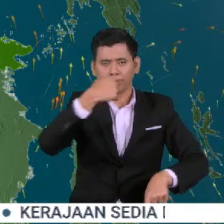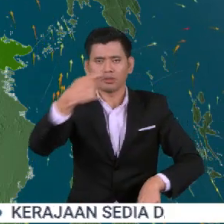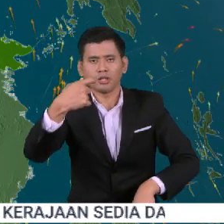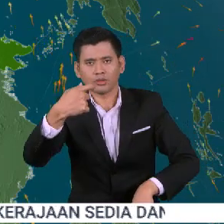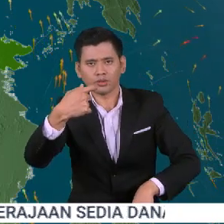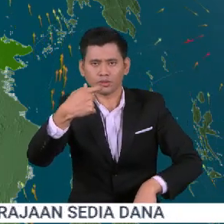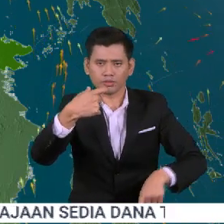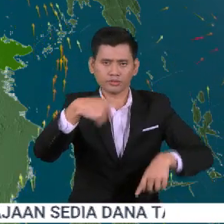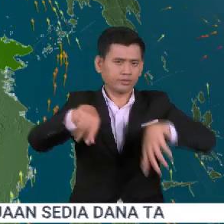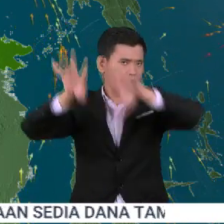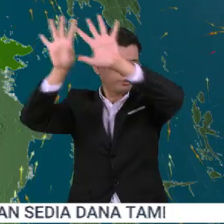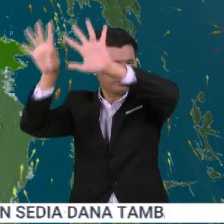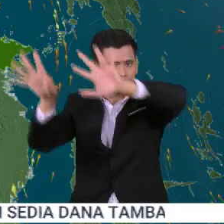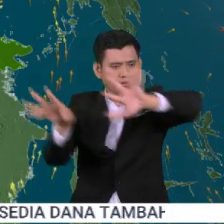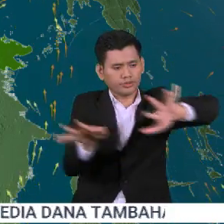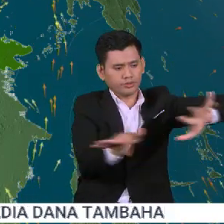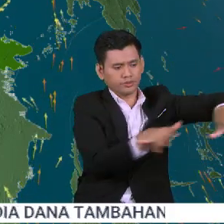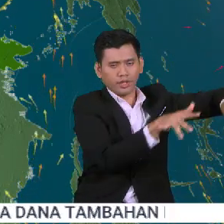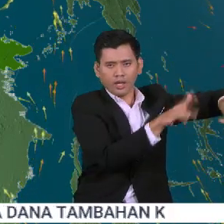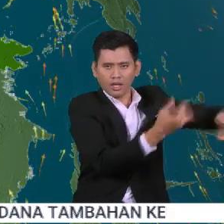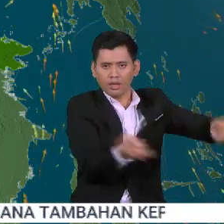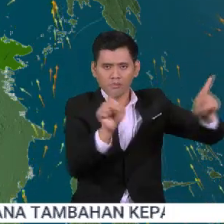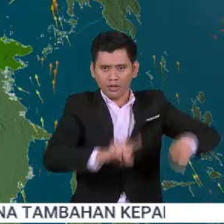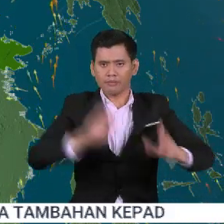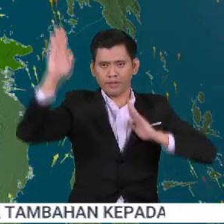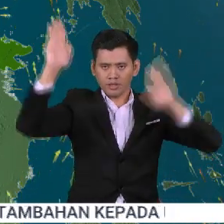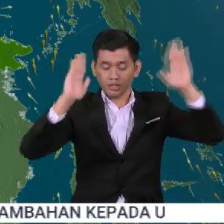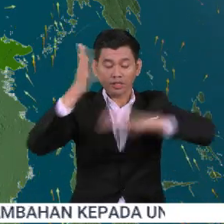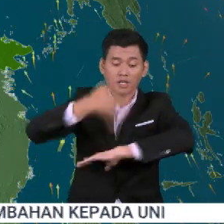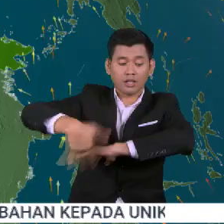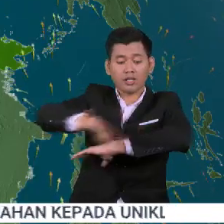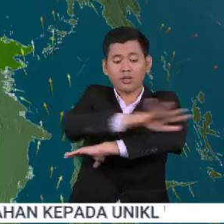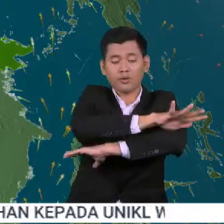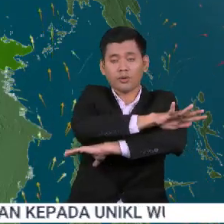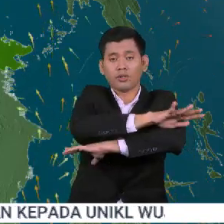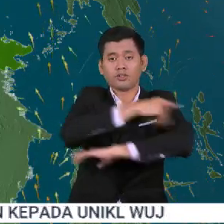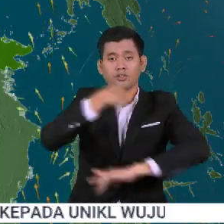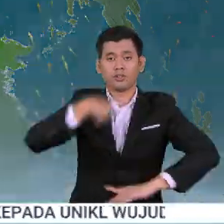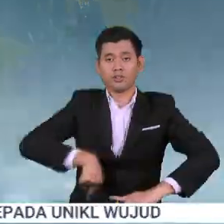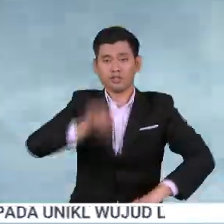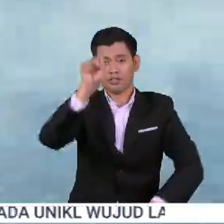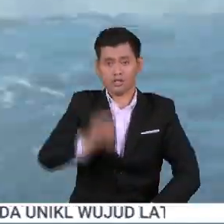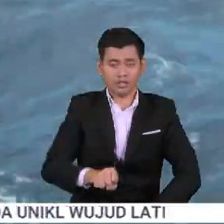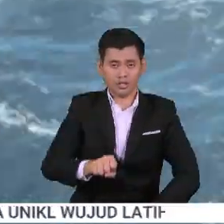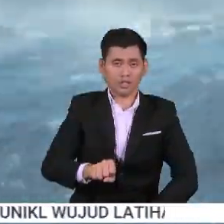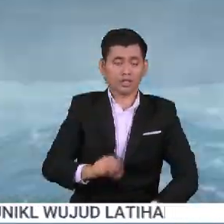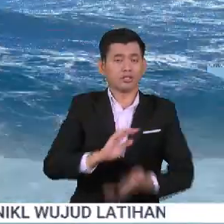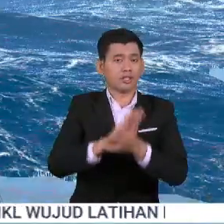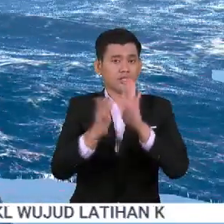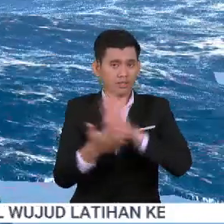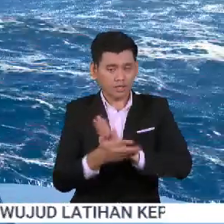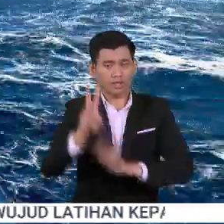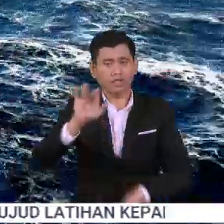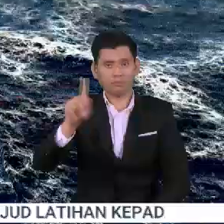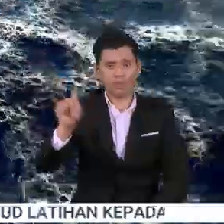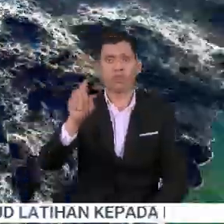corak kelajuan rantau negara kita di Laut China Selatan. Justeru itu, Malaysia masih lagi mengekalkan